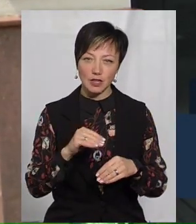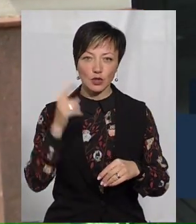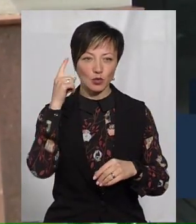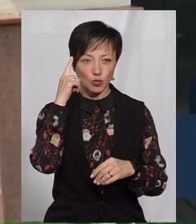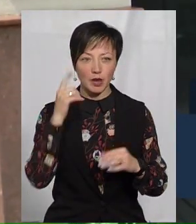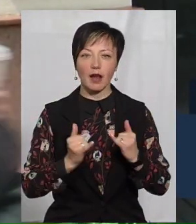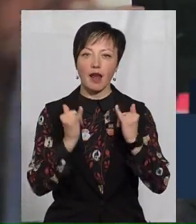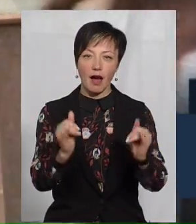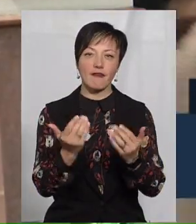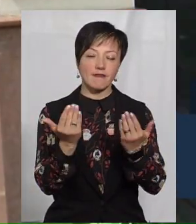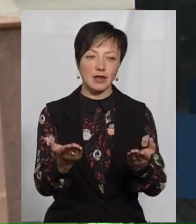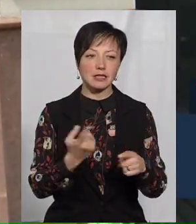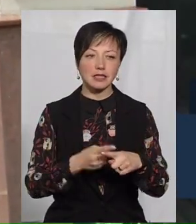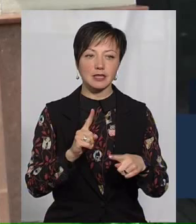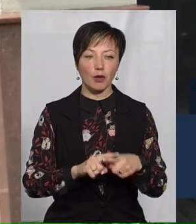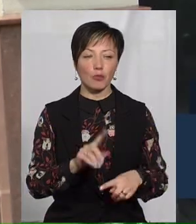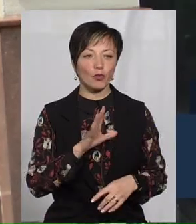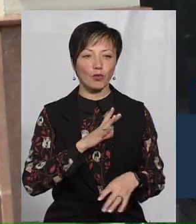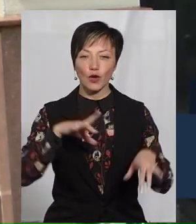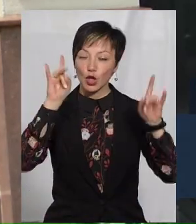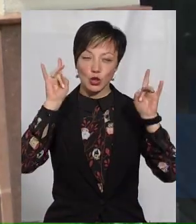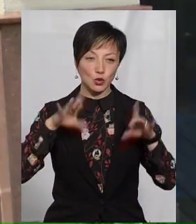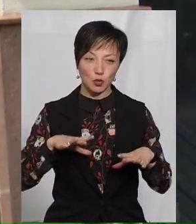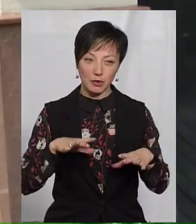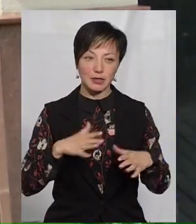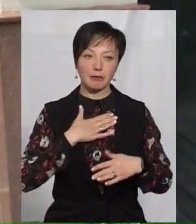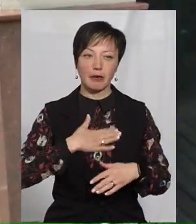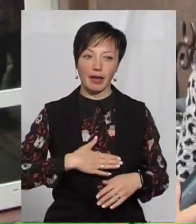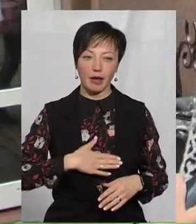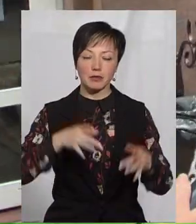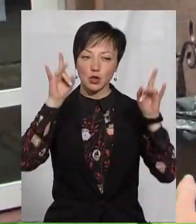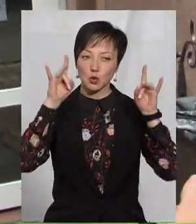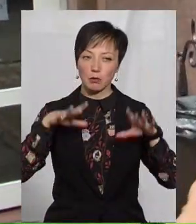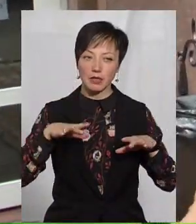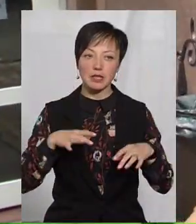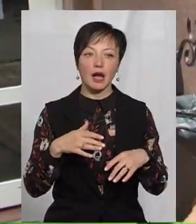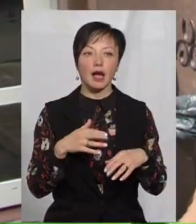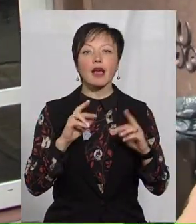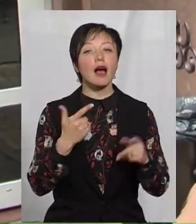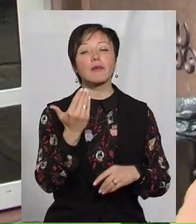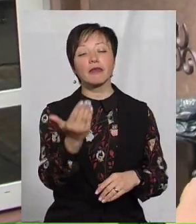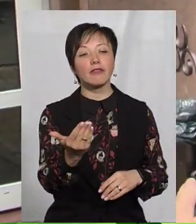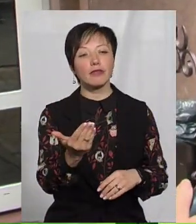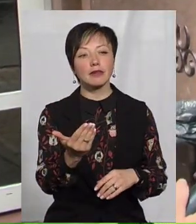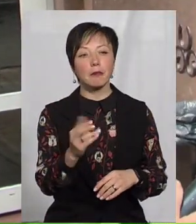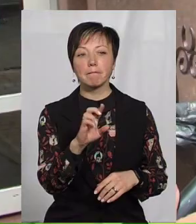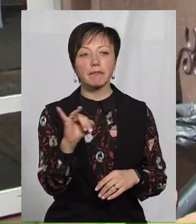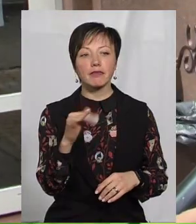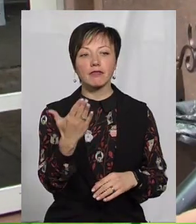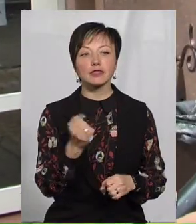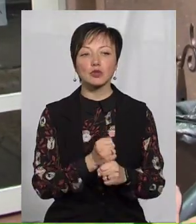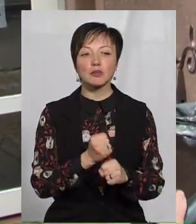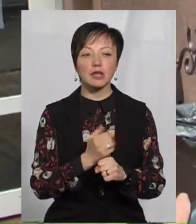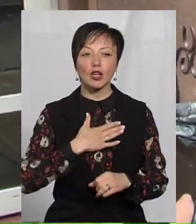думаю, так як і для вас, це був сюрприз, приємний сюрприз. І от як би ви от вчинили на